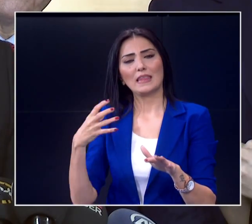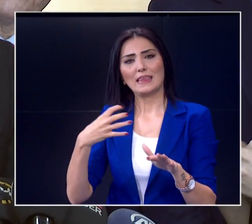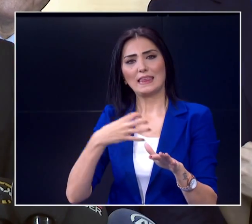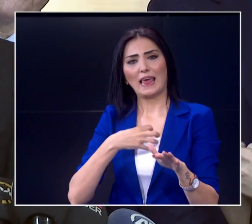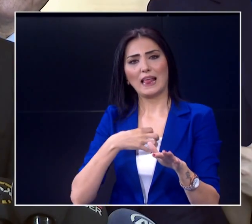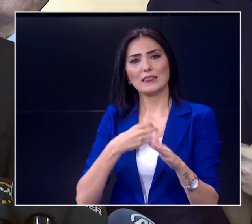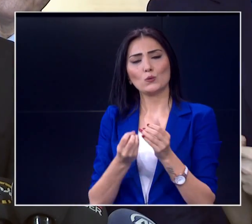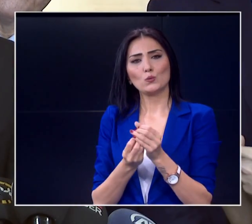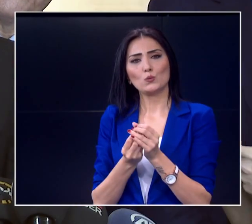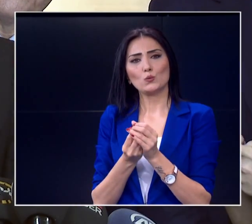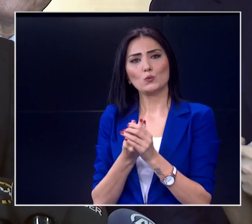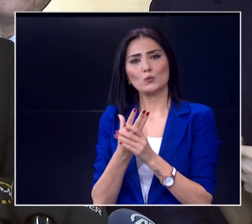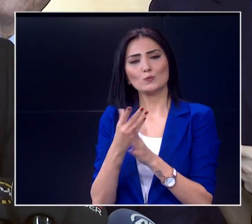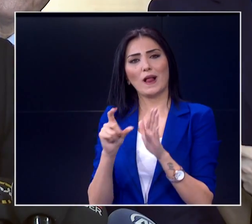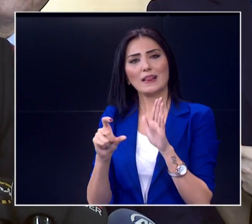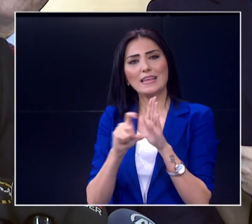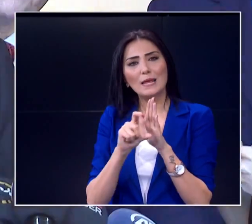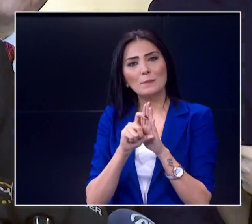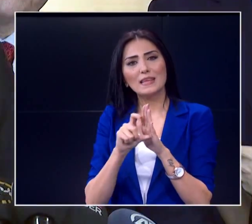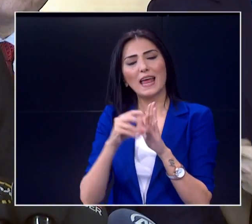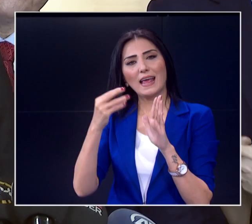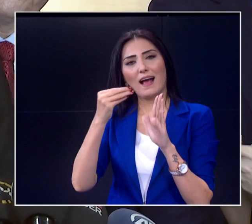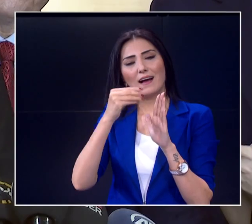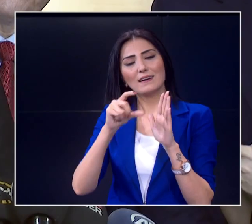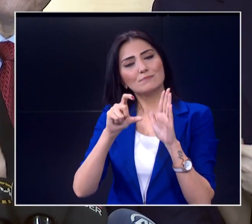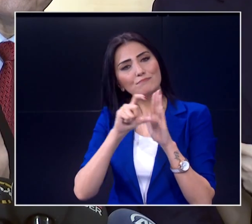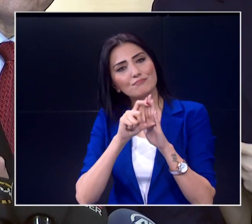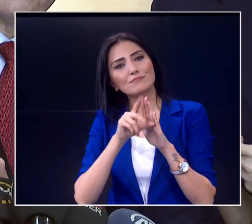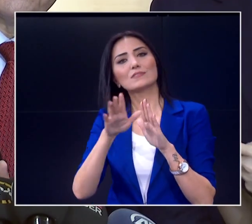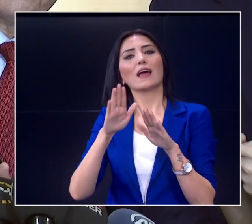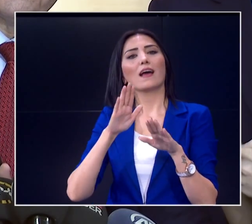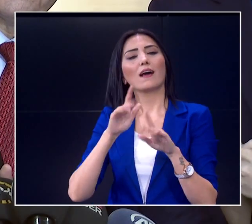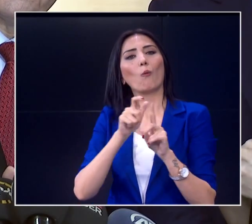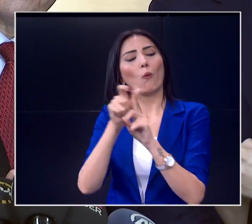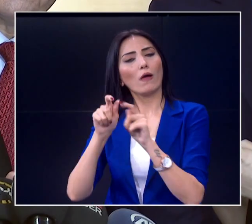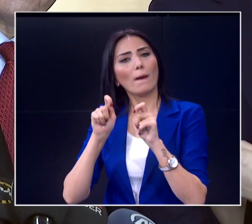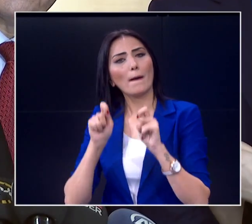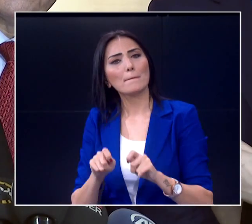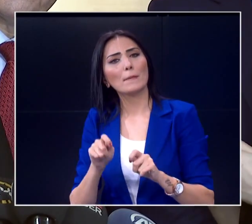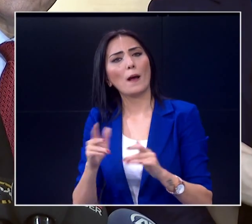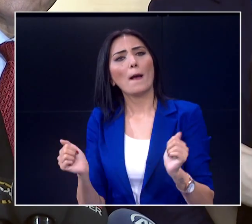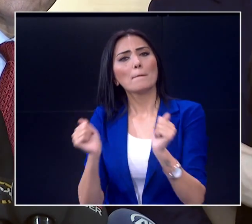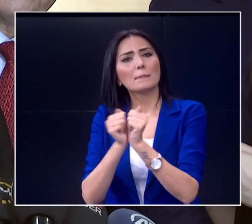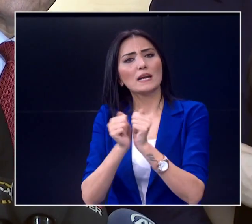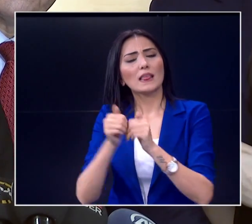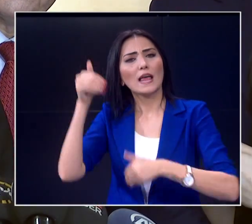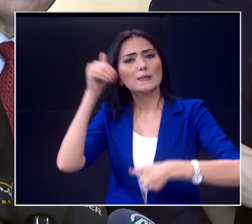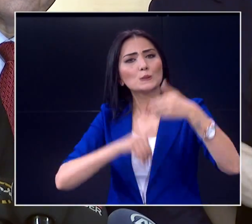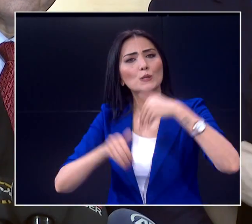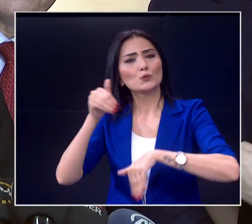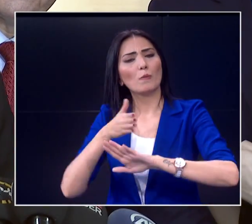kendi kurumsal kimliklerini, amblemlerini muhafaza ederek birlikte seçime